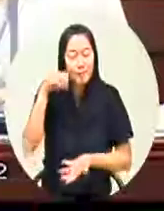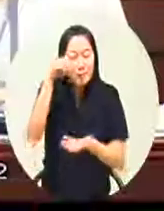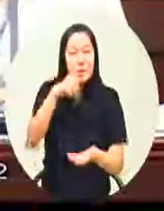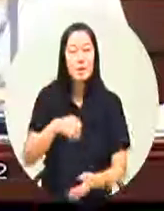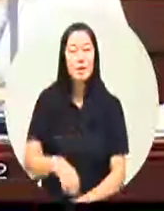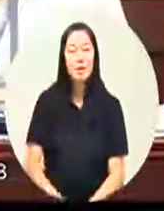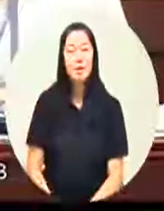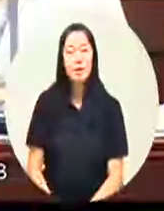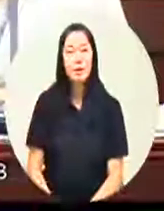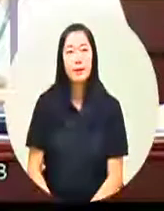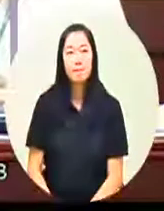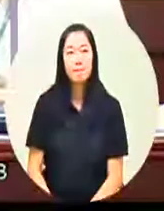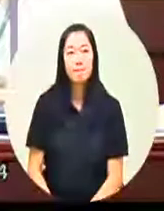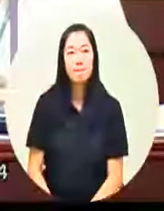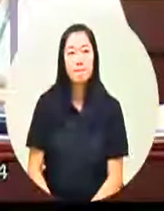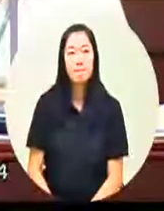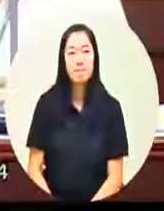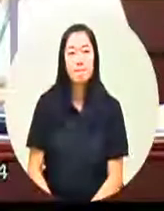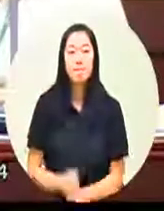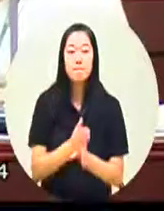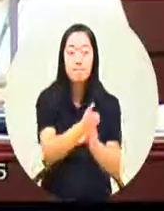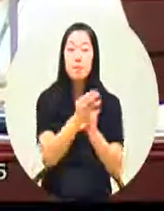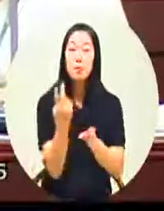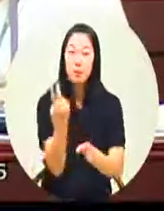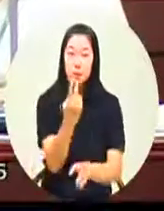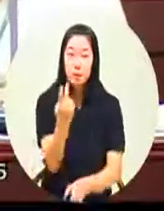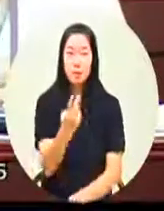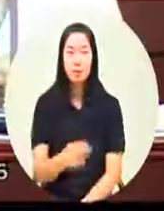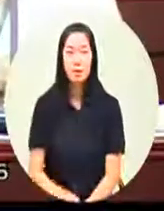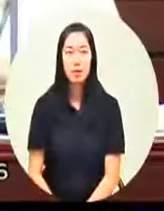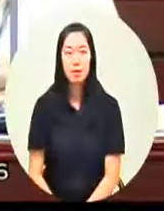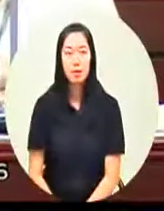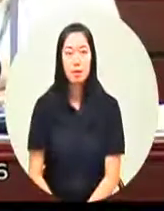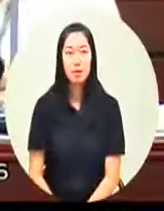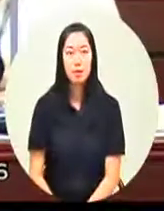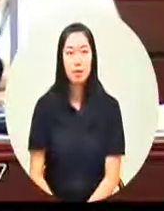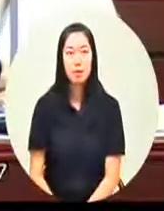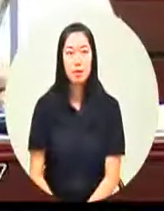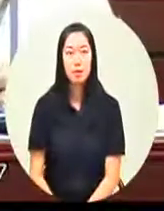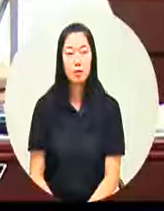为这两部双层巴士哈，我们是